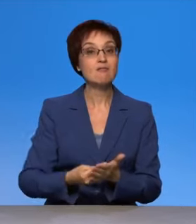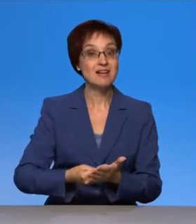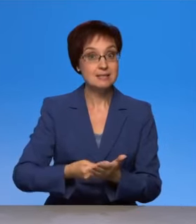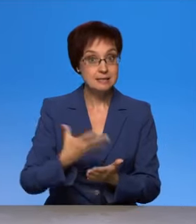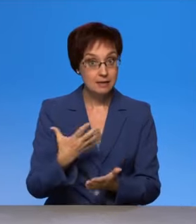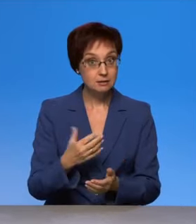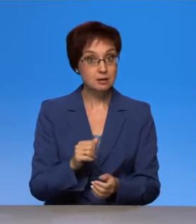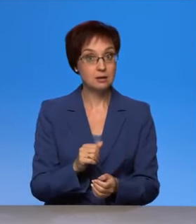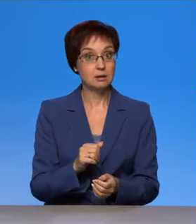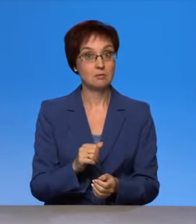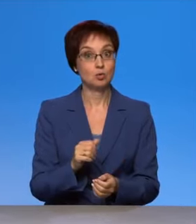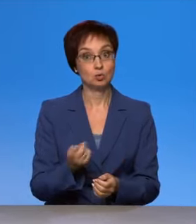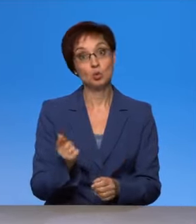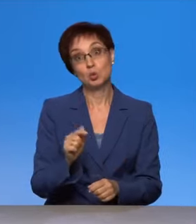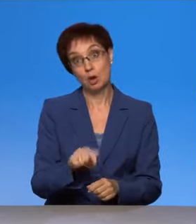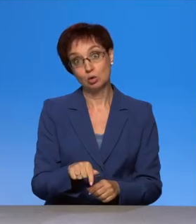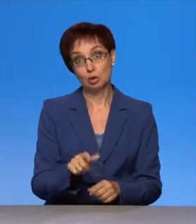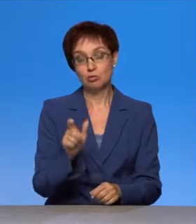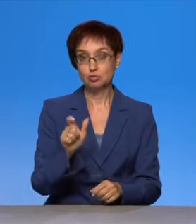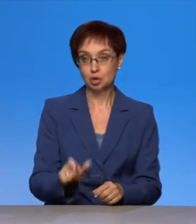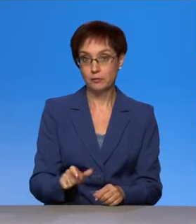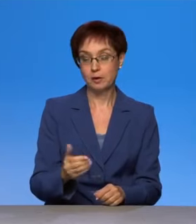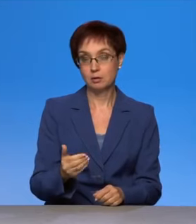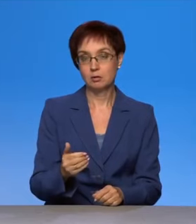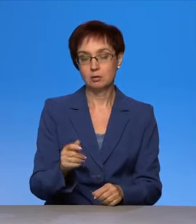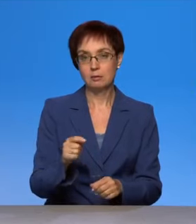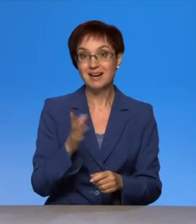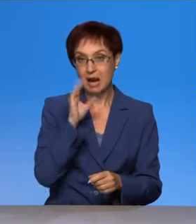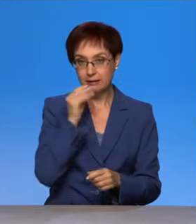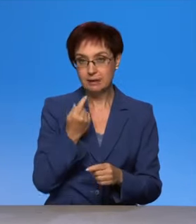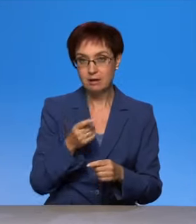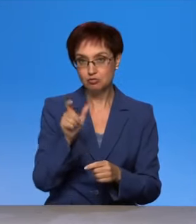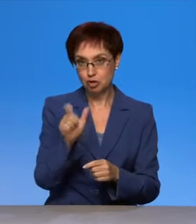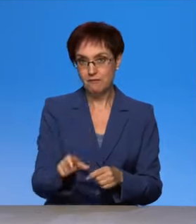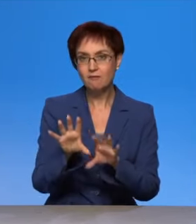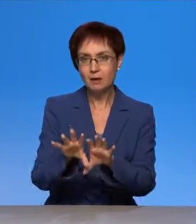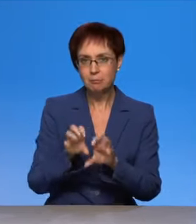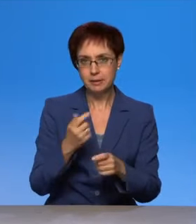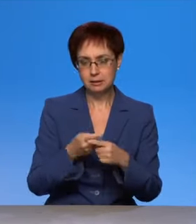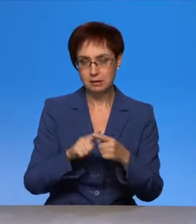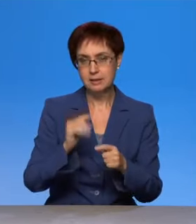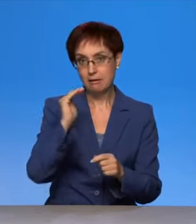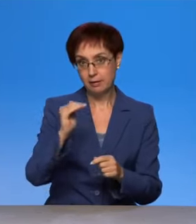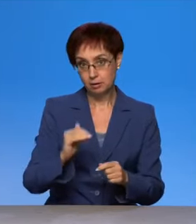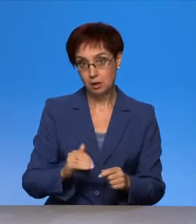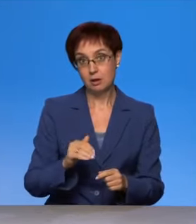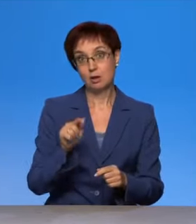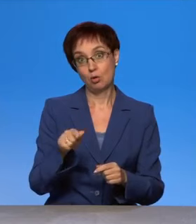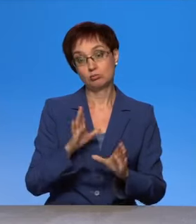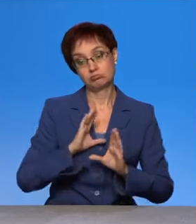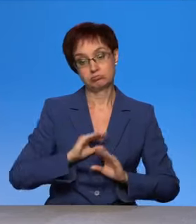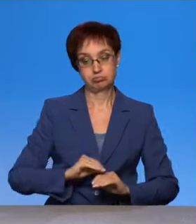вот доходит, тогда ему становится, да, действительно, ну а что, а зачем тогда это все? И это определяет все. И отношения